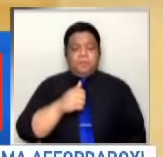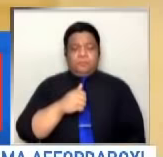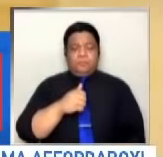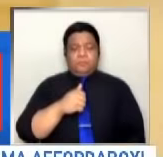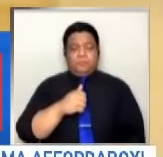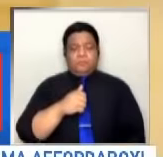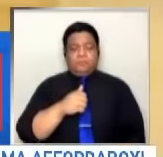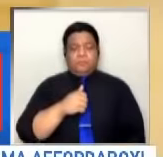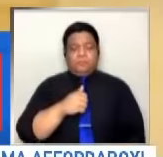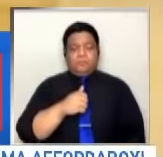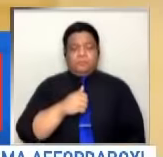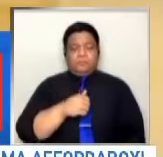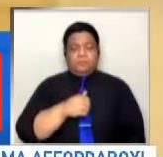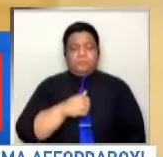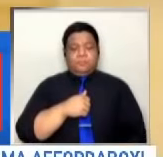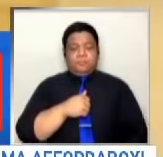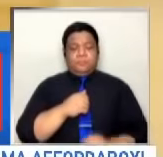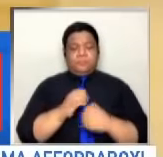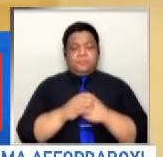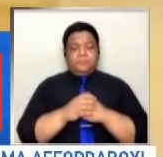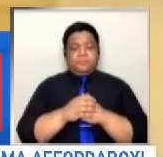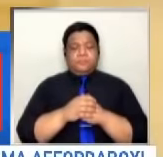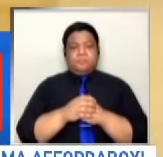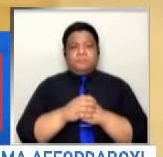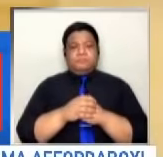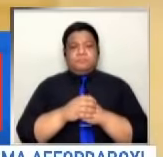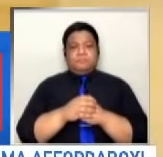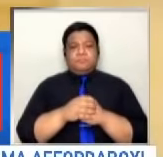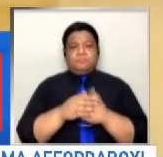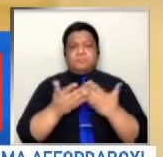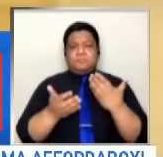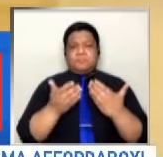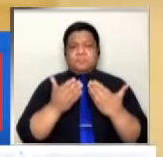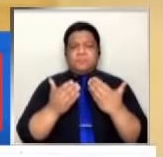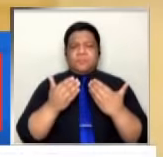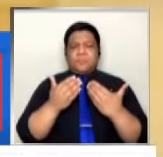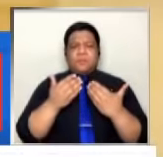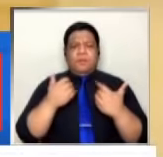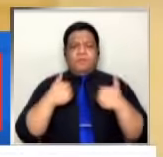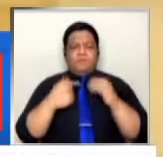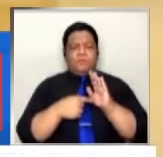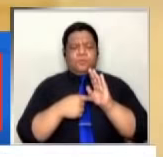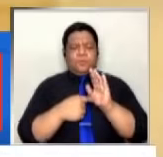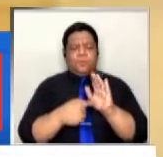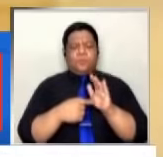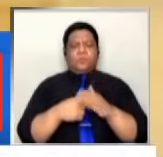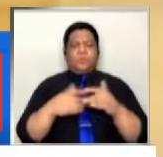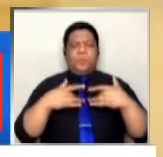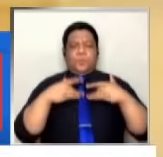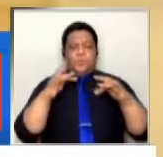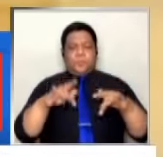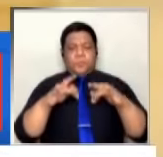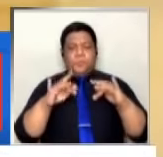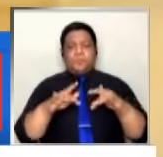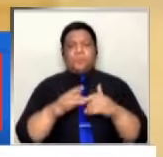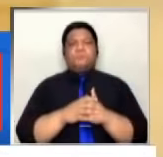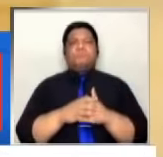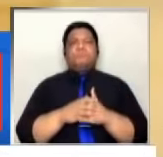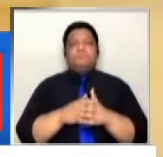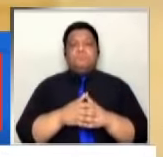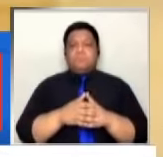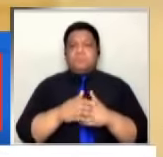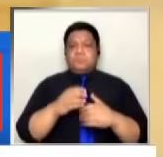Minaputi po ng ating PCMP na yung compassionate kind of police officers doing their